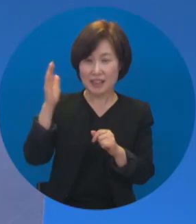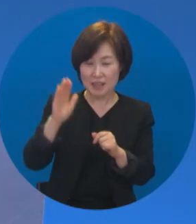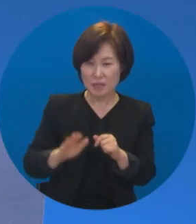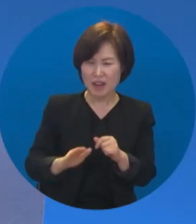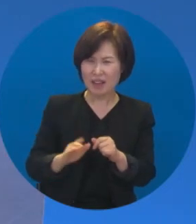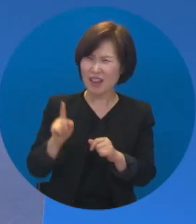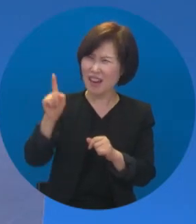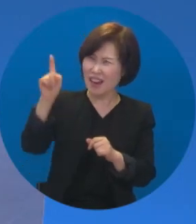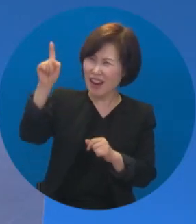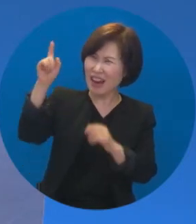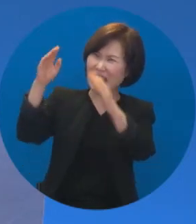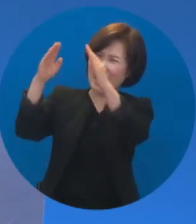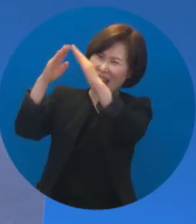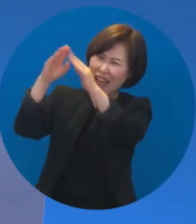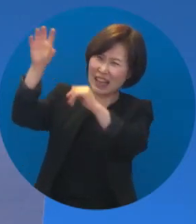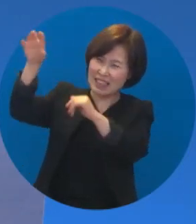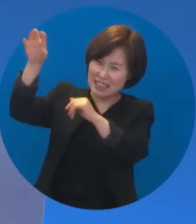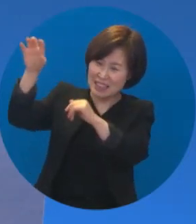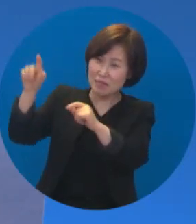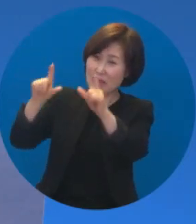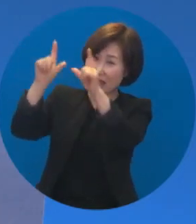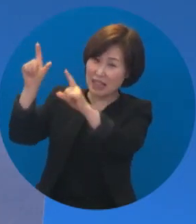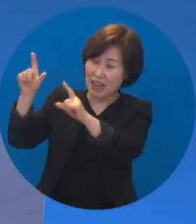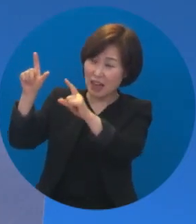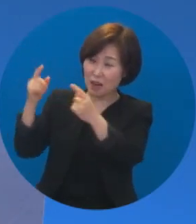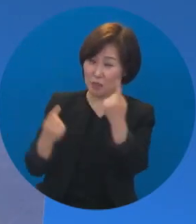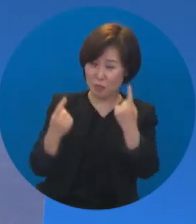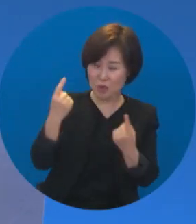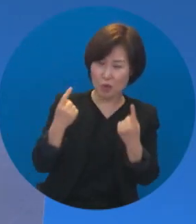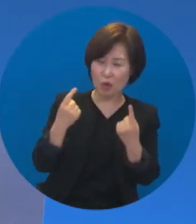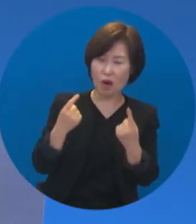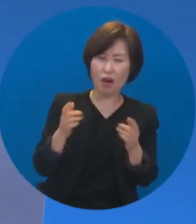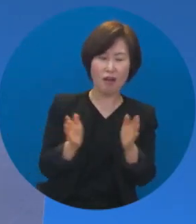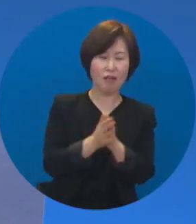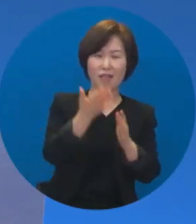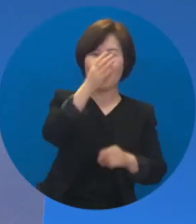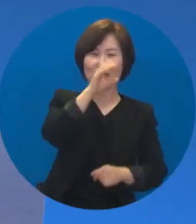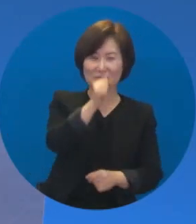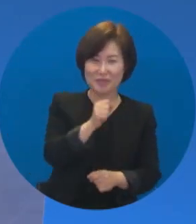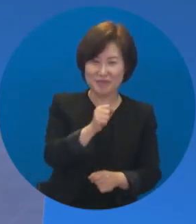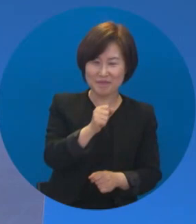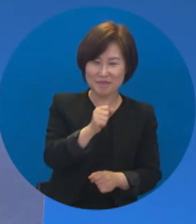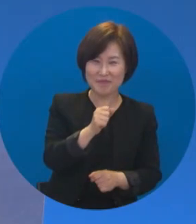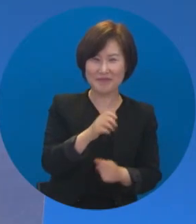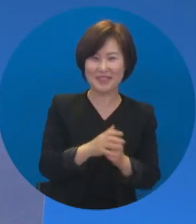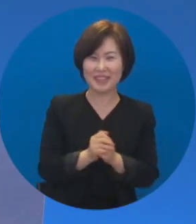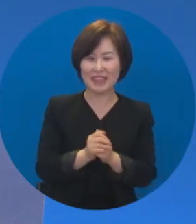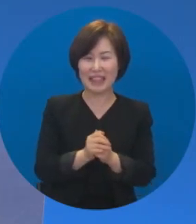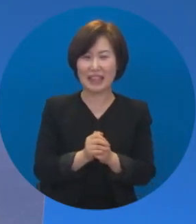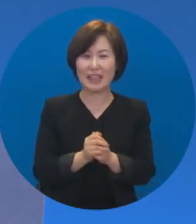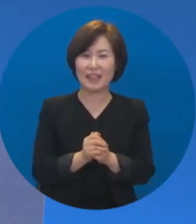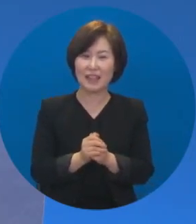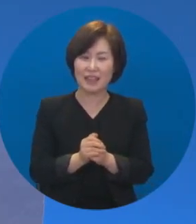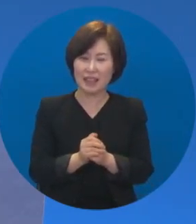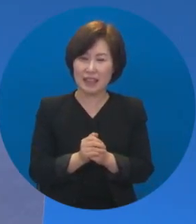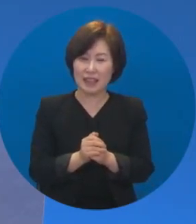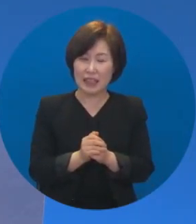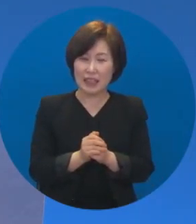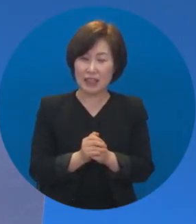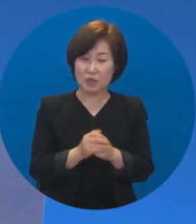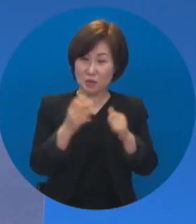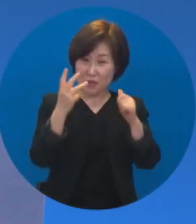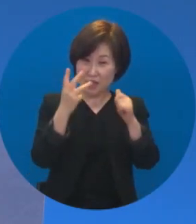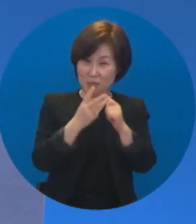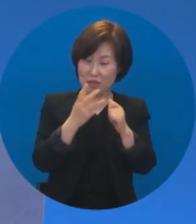정말로 천국 같은 곳이었죠. 따뜻한 물도 잘 나오고 비도 새지 않고 그런 집에서 살았습니다. 그리고 세 번째